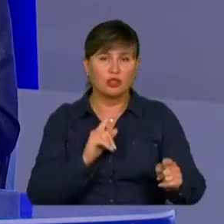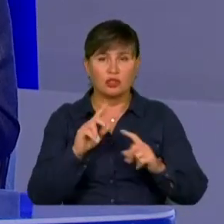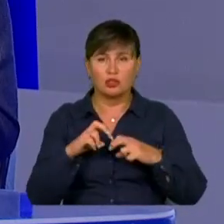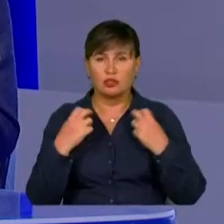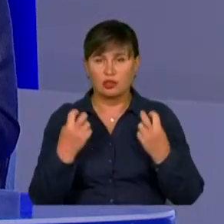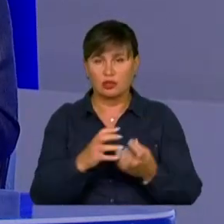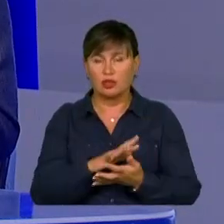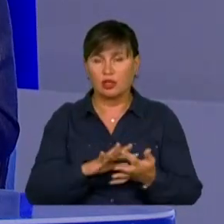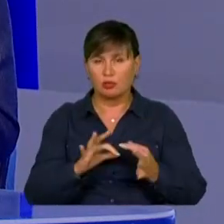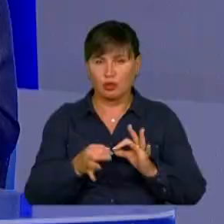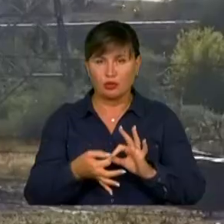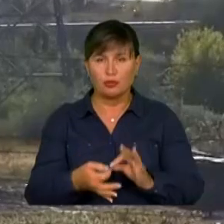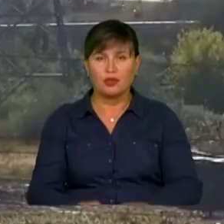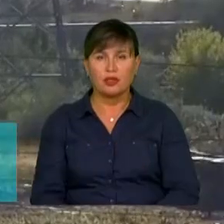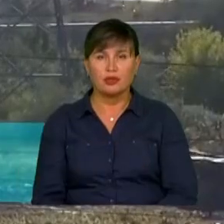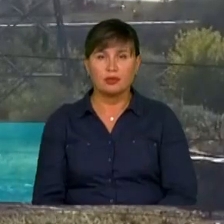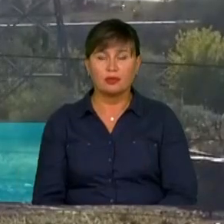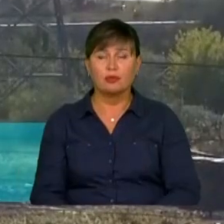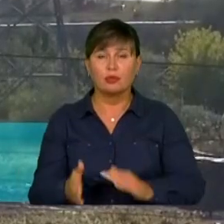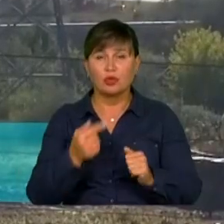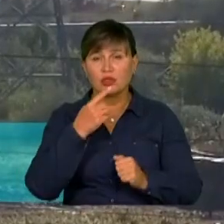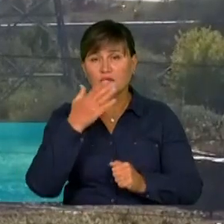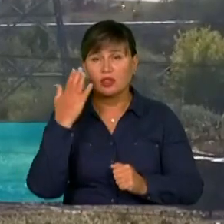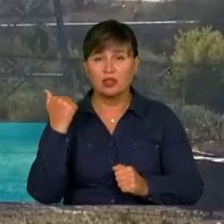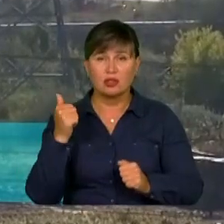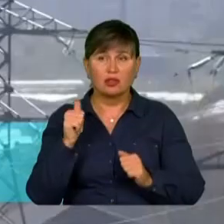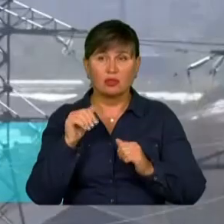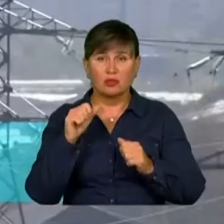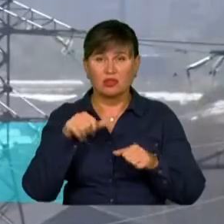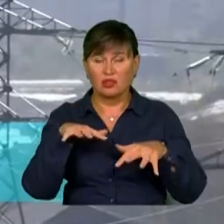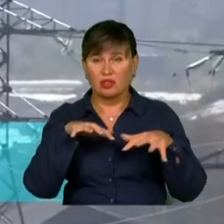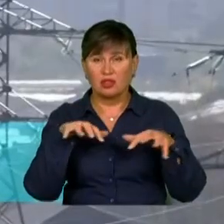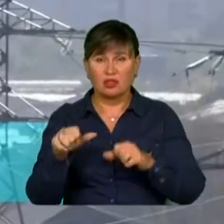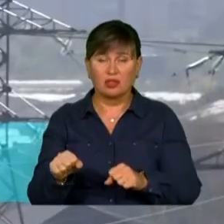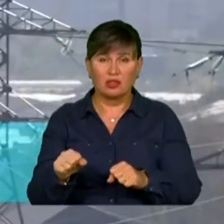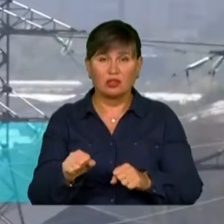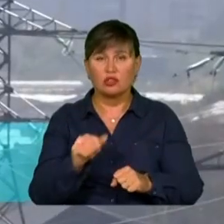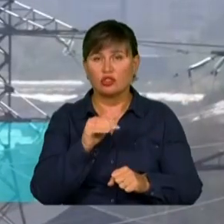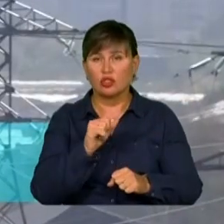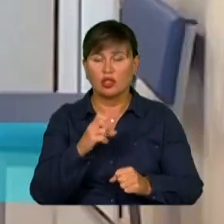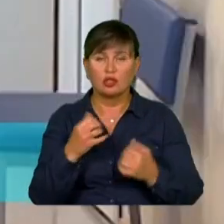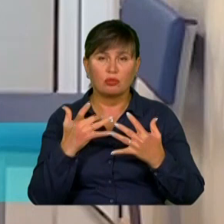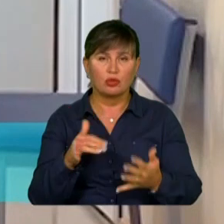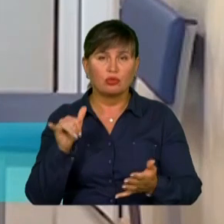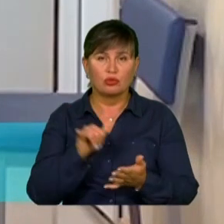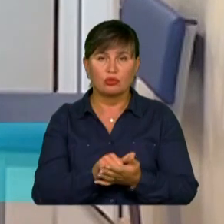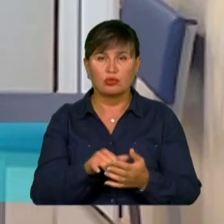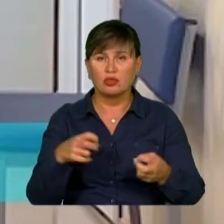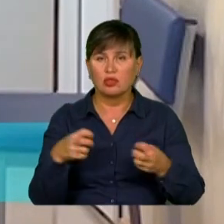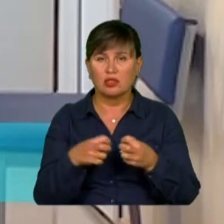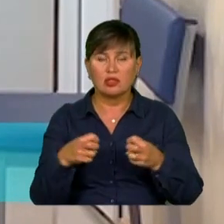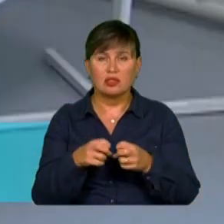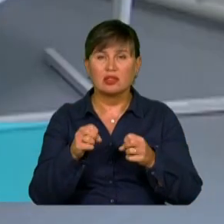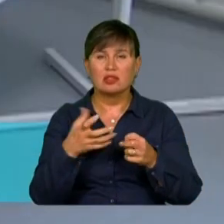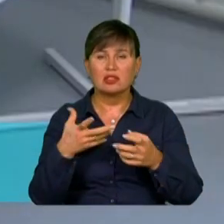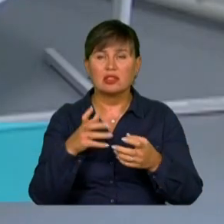обобщила Мираль Жанова. После недавнего блэкаута в Астане сенатор Жанна Асанова потребовала установить генераторы резервного